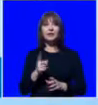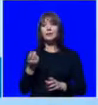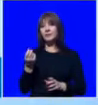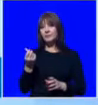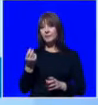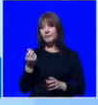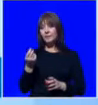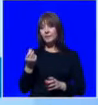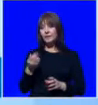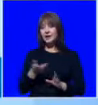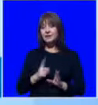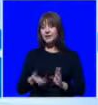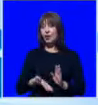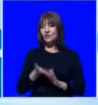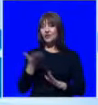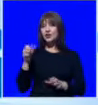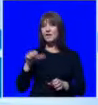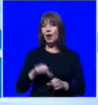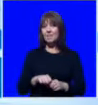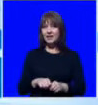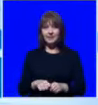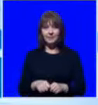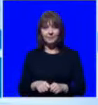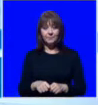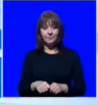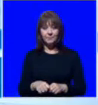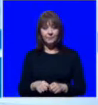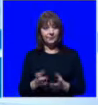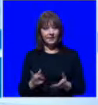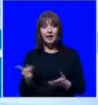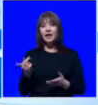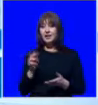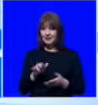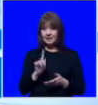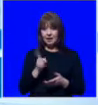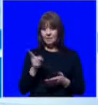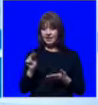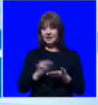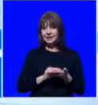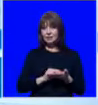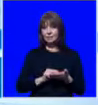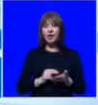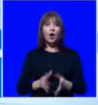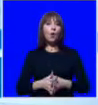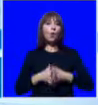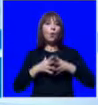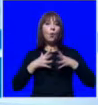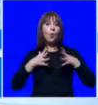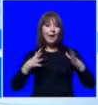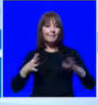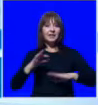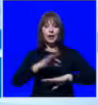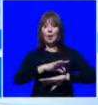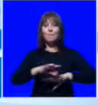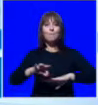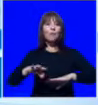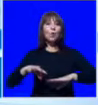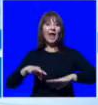тая причина да не се покачват. Господин Димитров, да бъдат ли записани големите инфраструктурни проекти